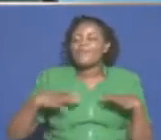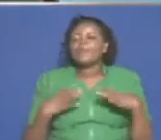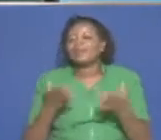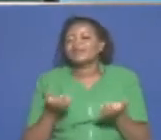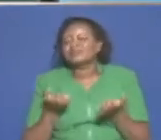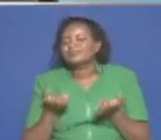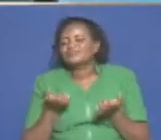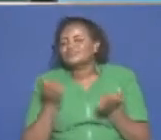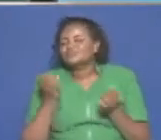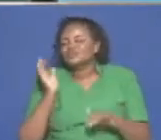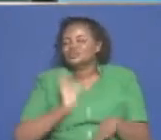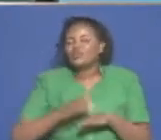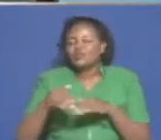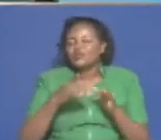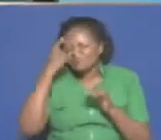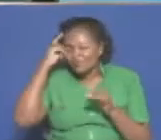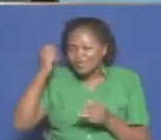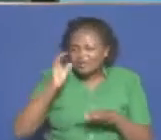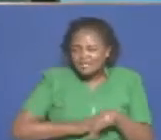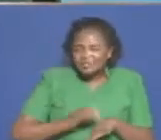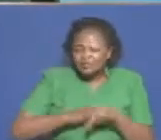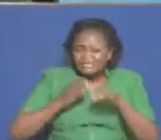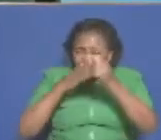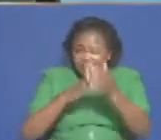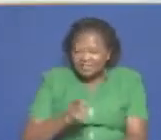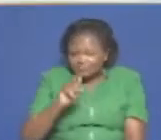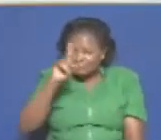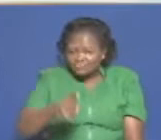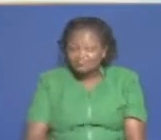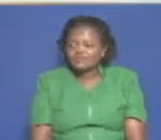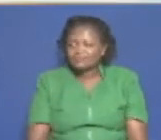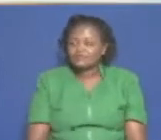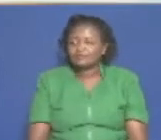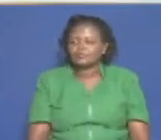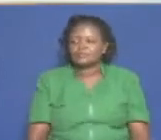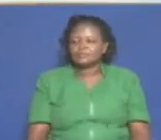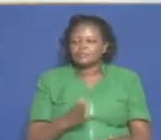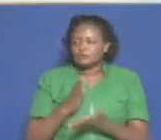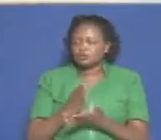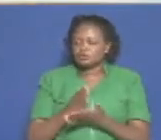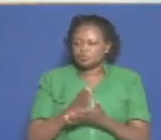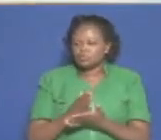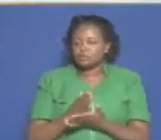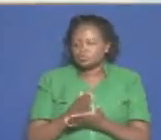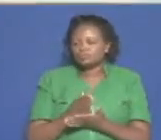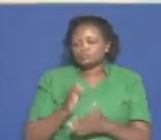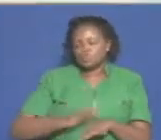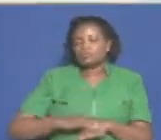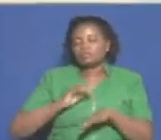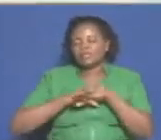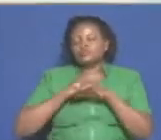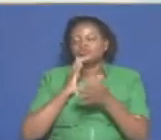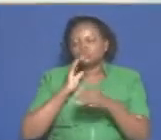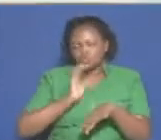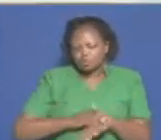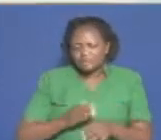Ni fursa bora sasa kwa Kenya kupata viongozi bora? Yani kweli kupata viongozi bora ni jambo la maana, lakini kile bado naweza